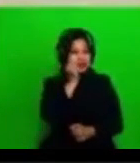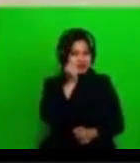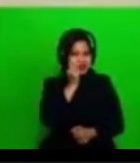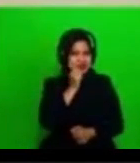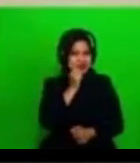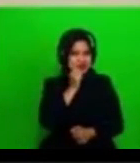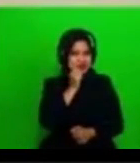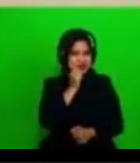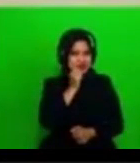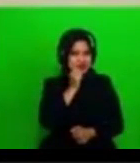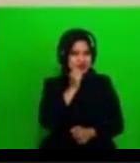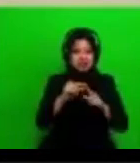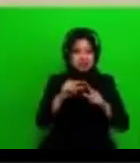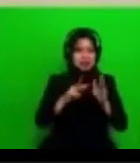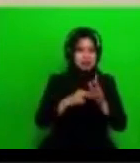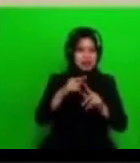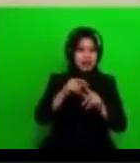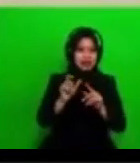ya.